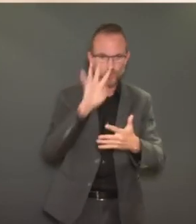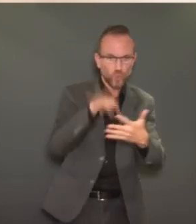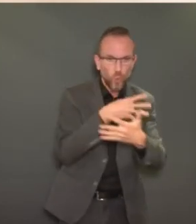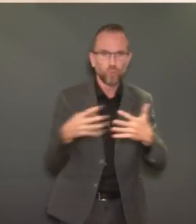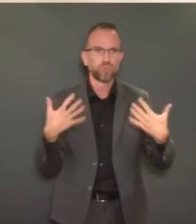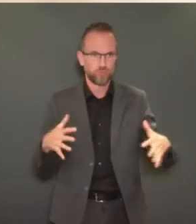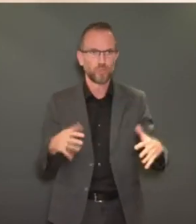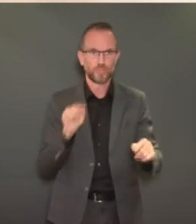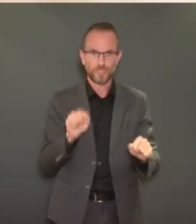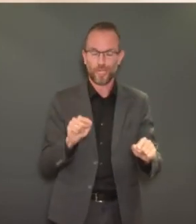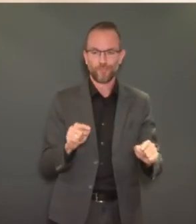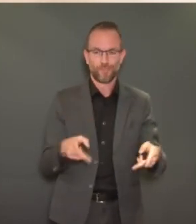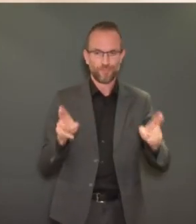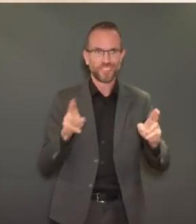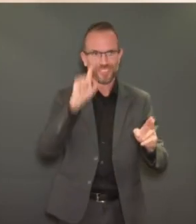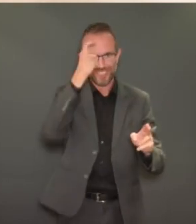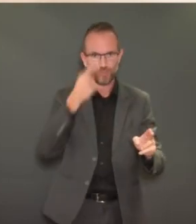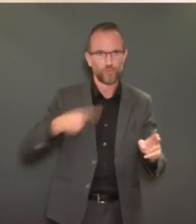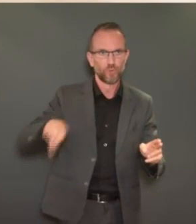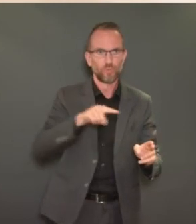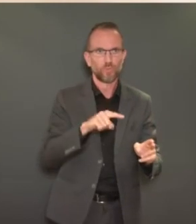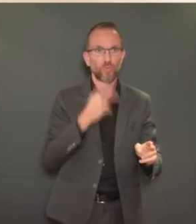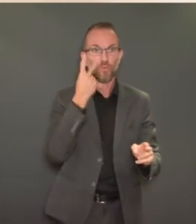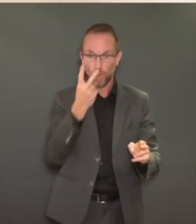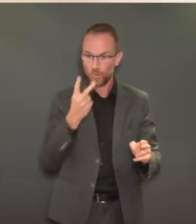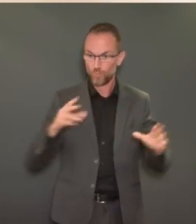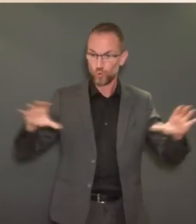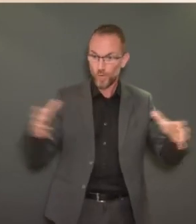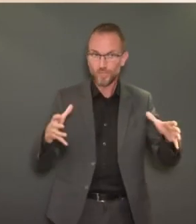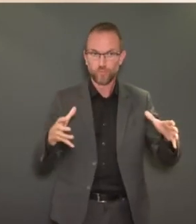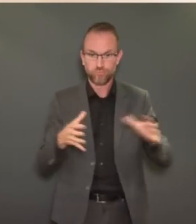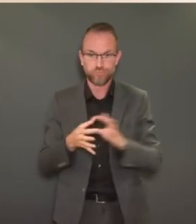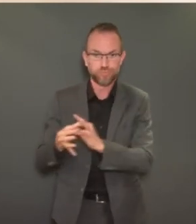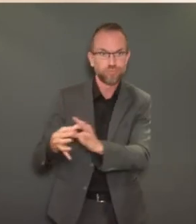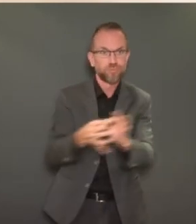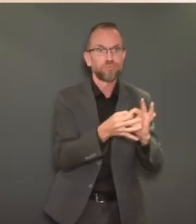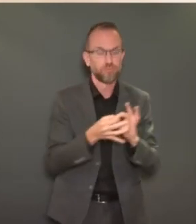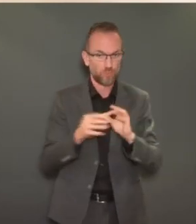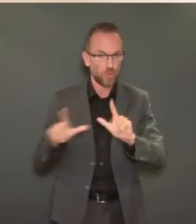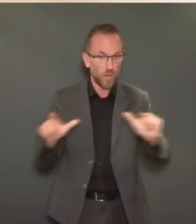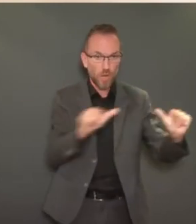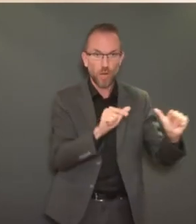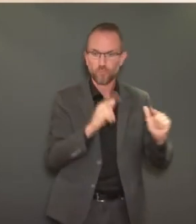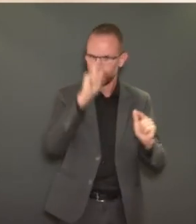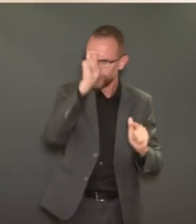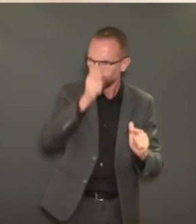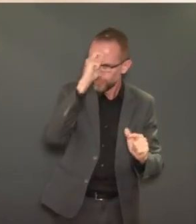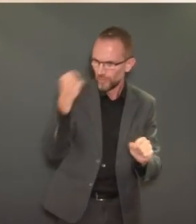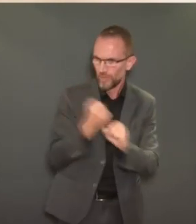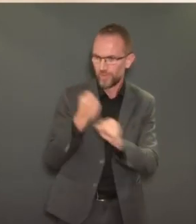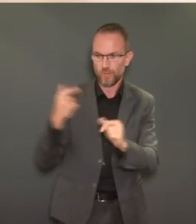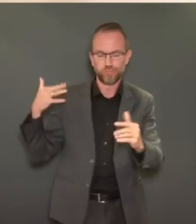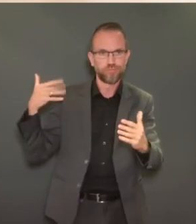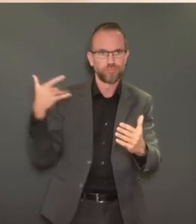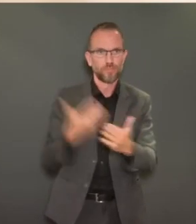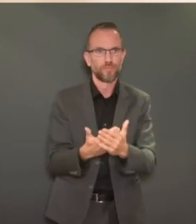et cet effort collectif est quelque chose que je voudrais clairement souligner. Mais au cours de cette semaine,